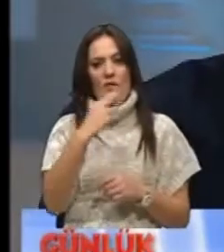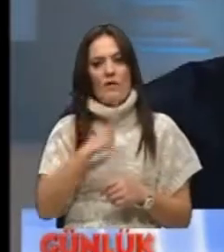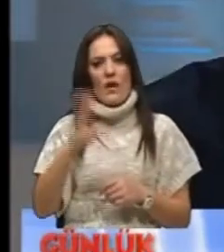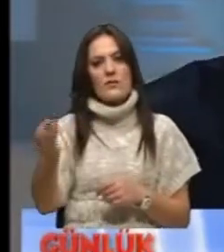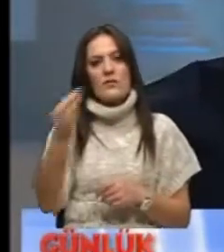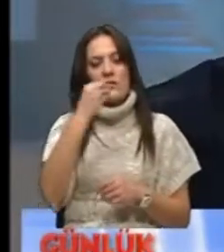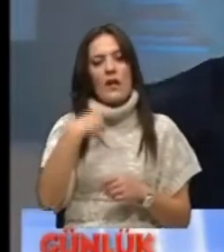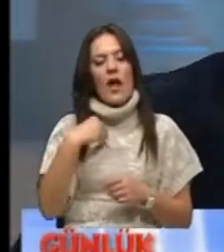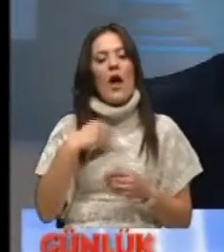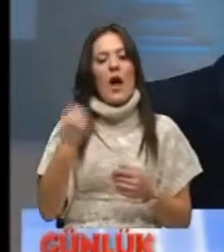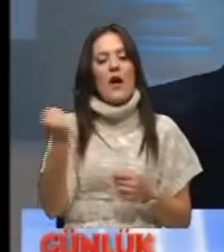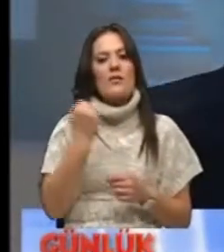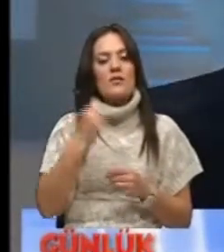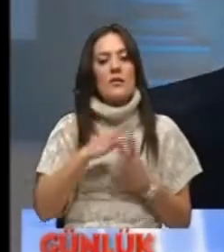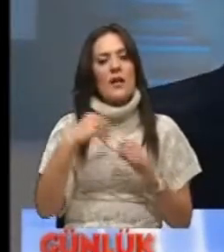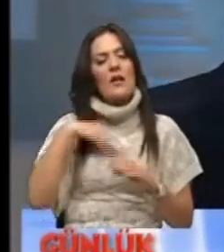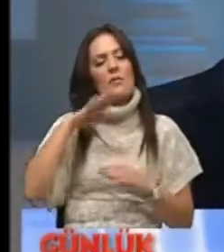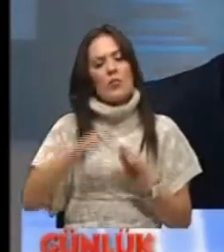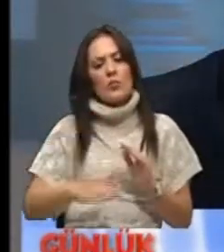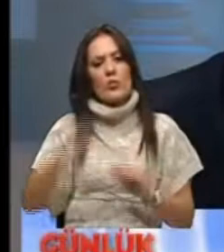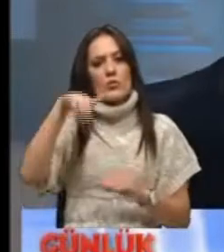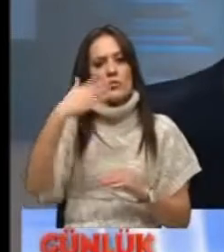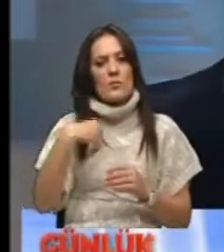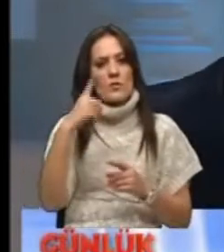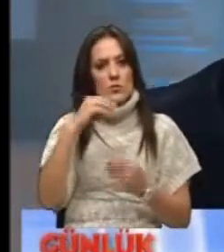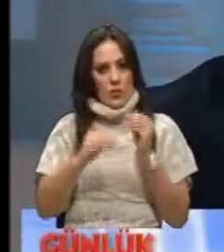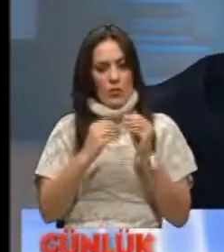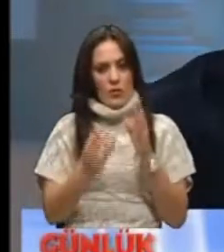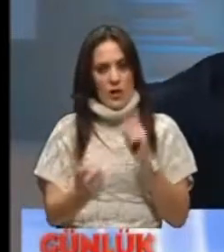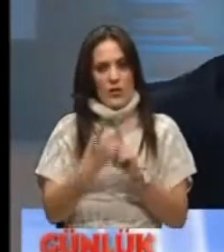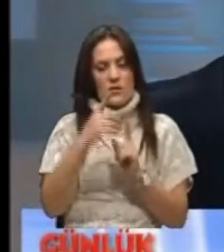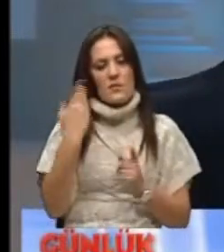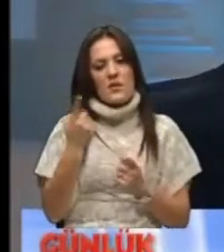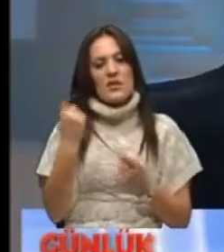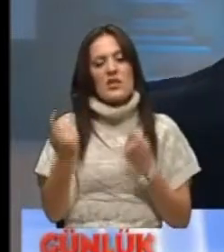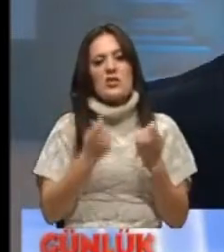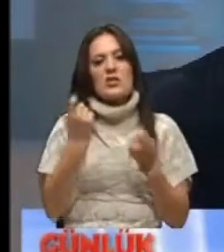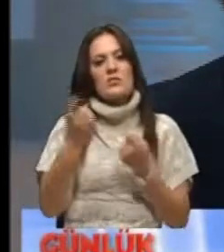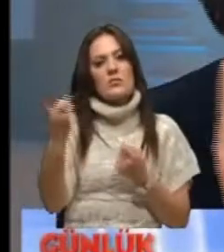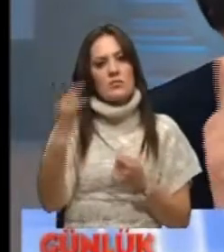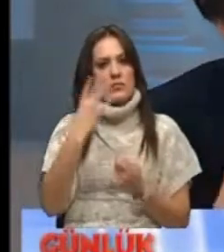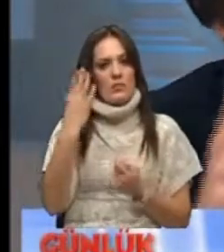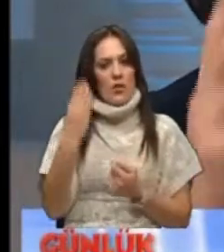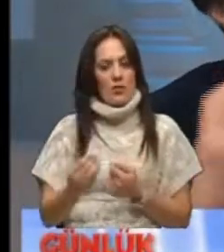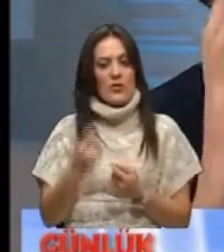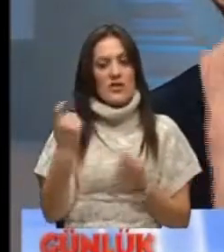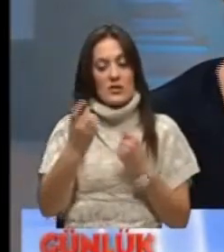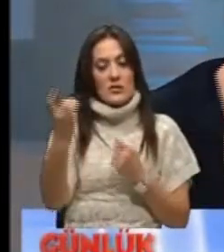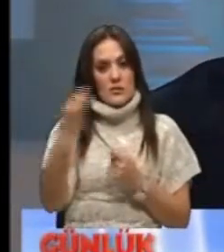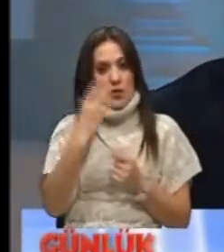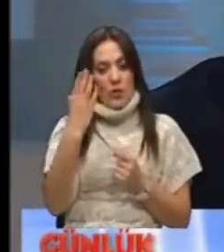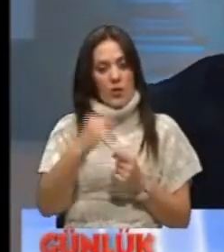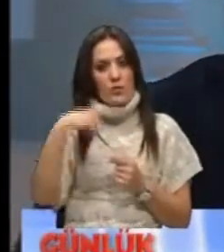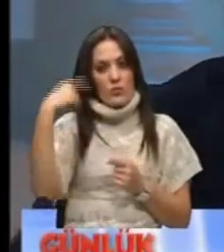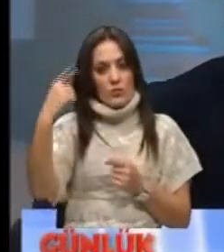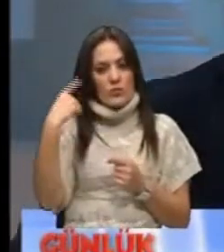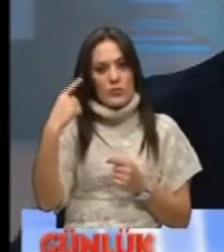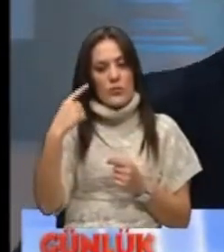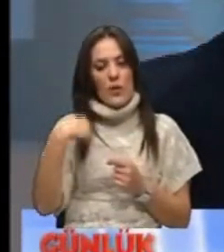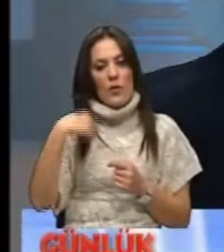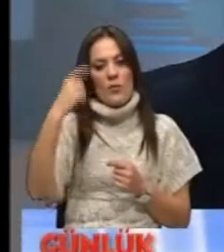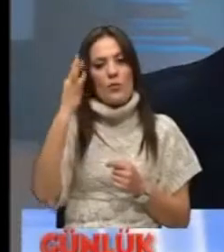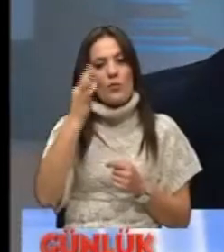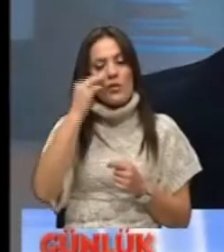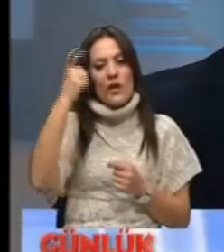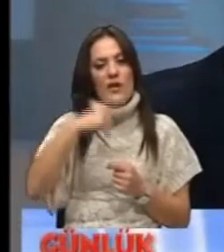varsa tamam bu işi hallederim. İleride bir sorunla karşılaştığında mesela işten çıkarıldı. Şimdi işten çıkarılmış olmayı düşünmek